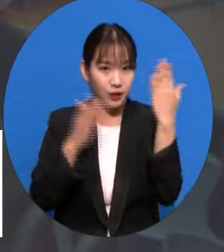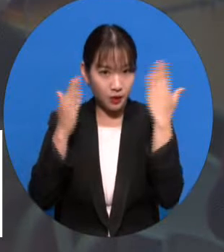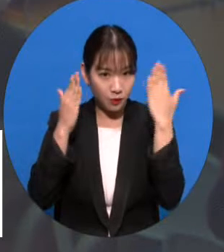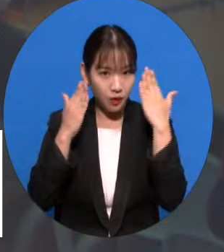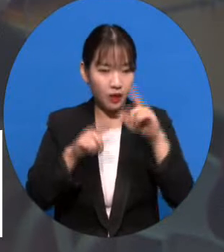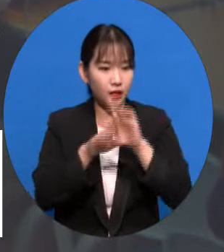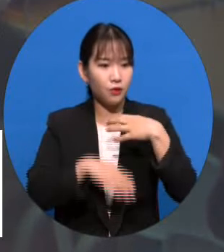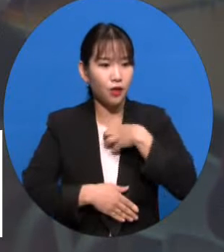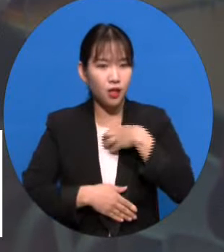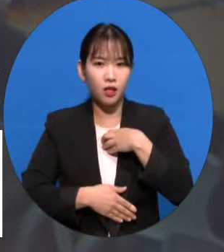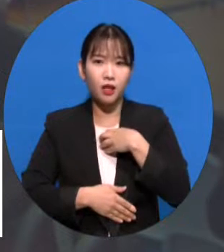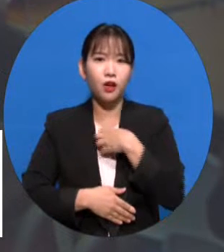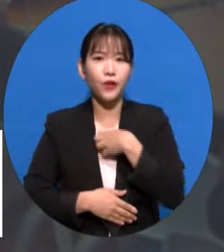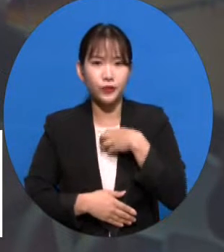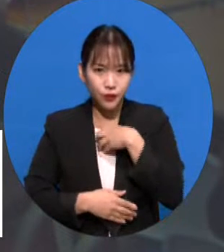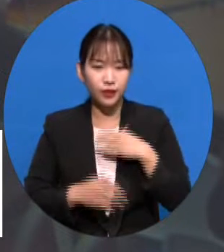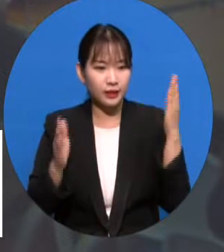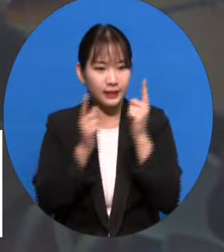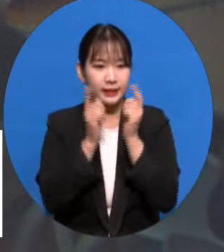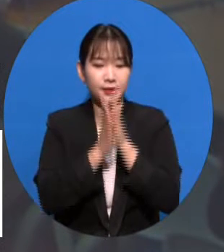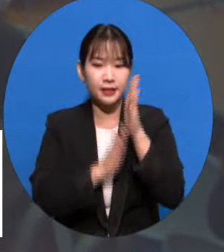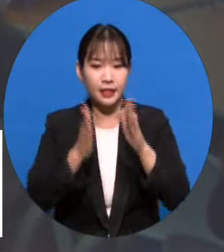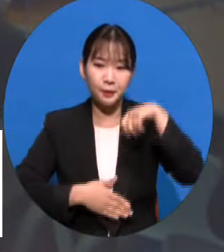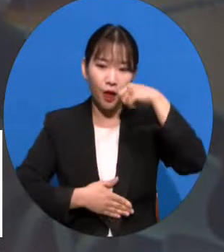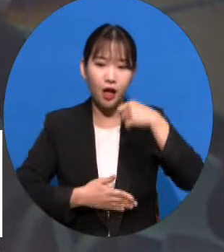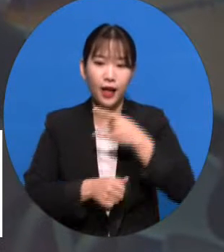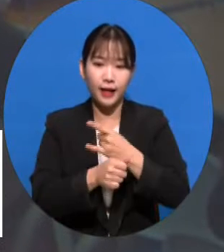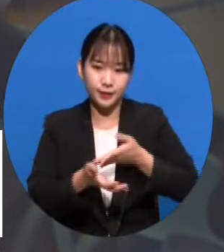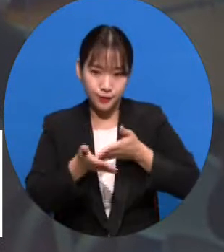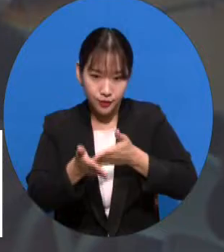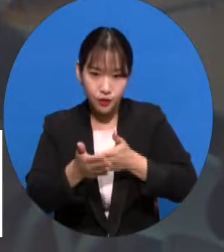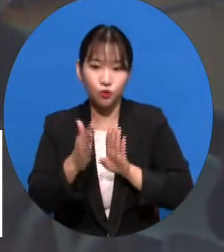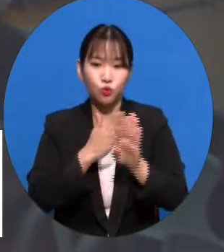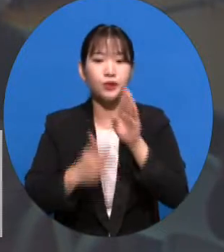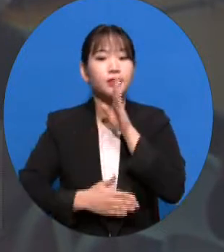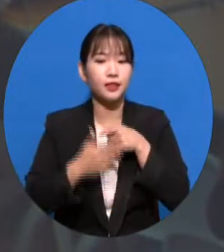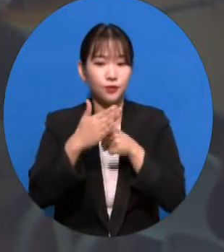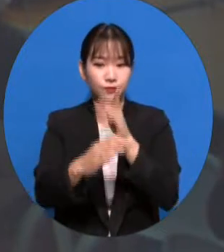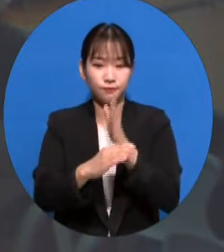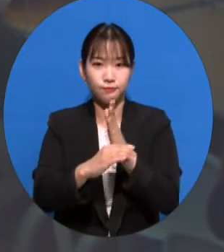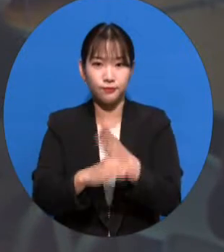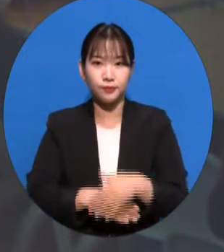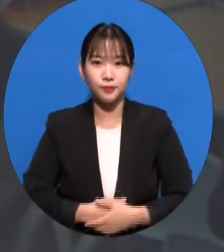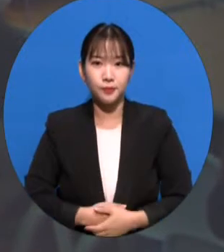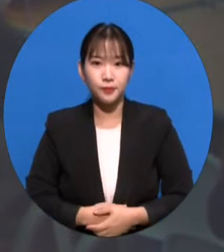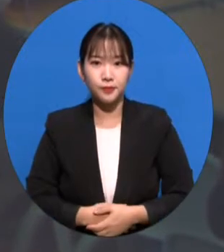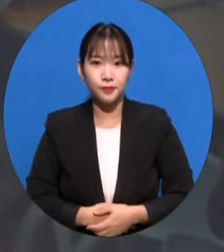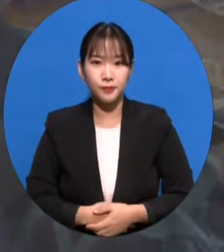기후 위기를 걱정하는 학생들이 직접 채식 급식을 건의하고 실천하고 있습니다. 강서영 기자입니다.